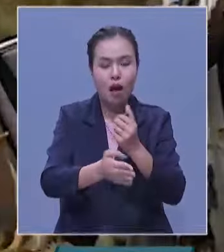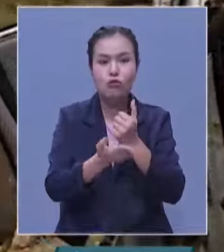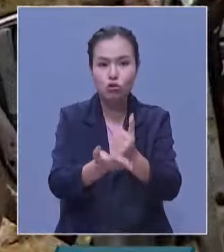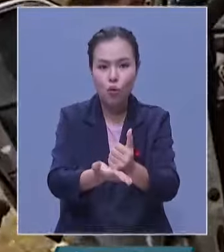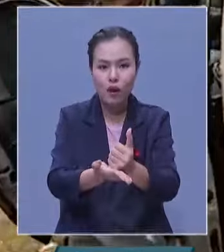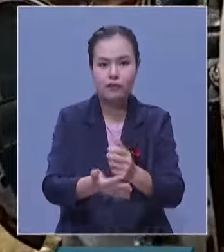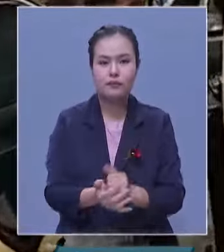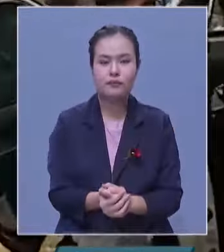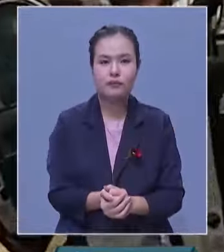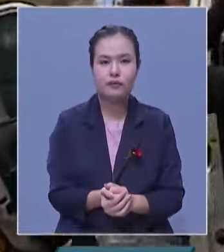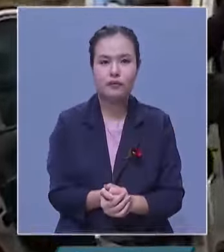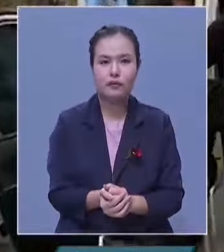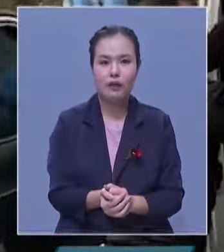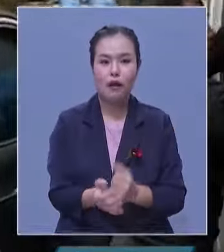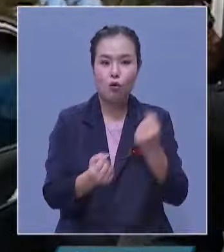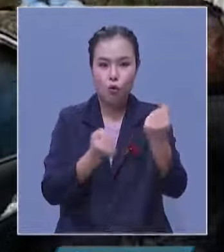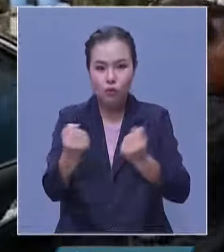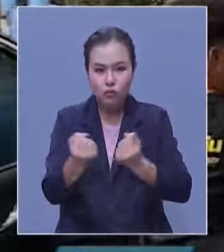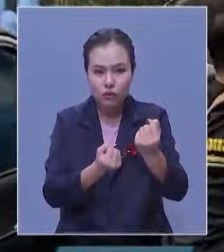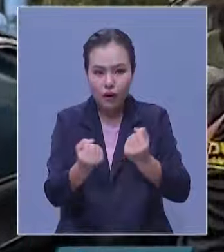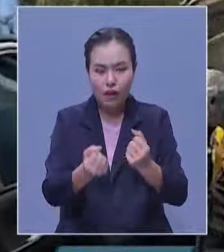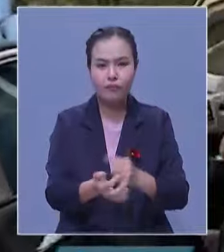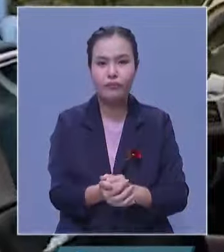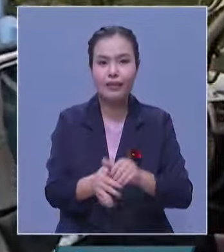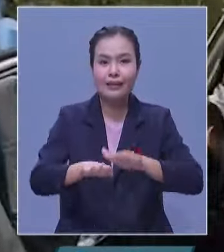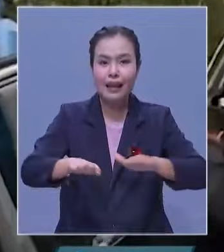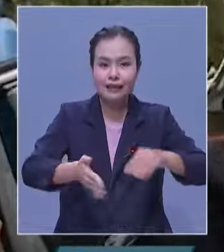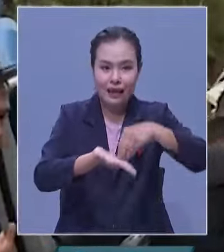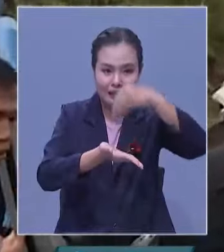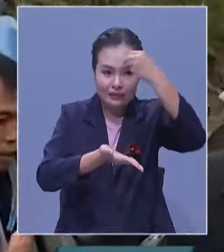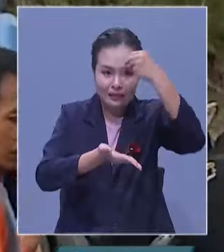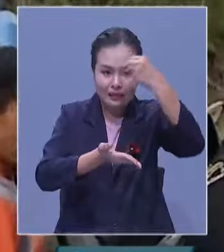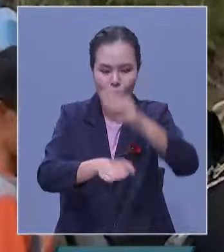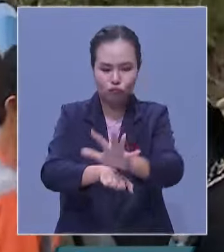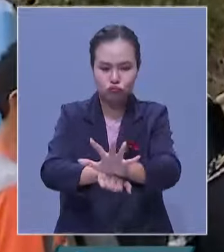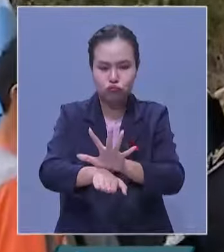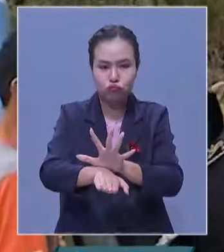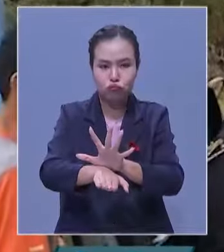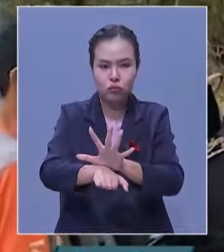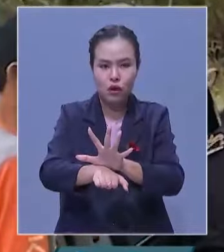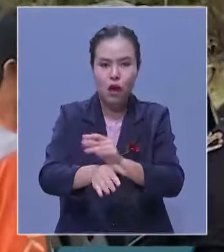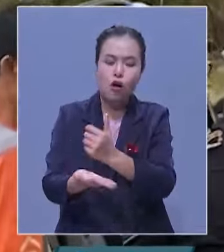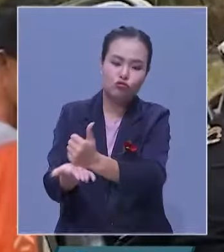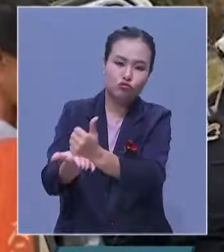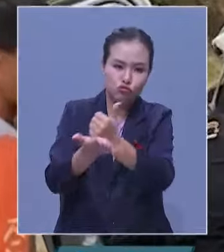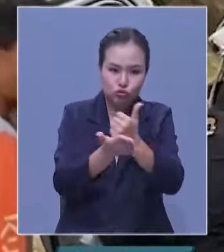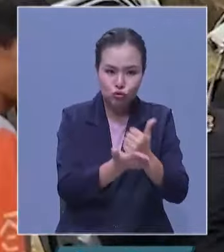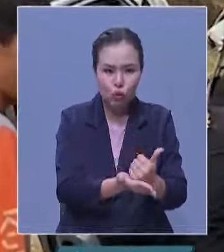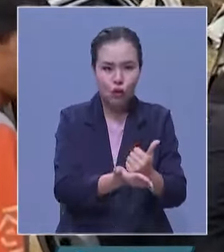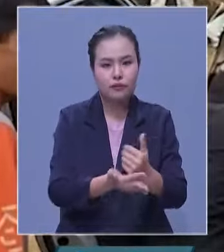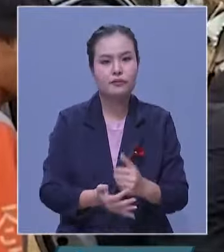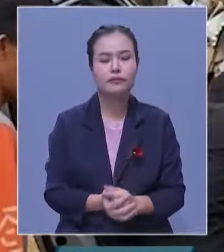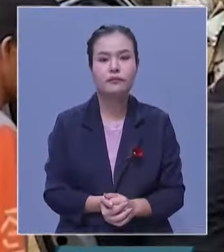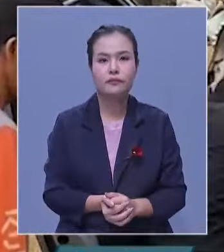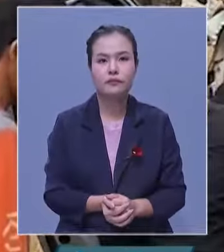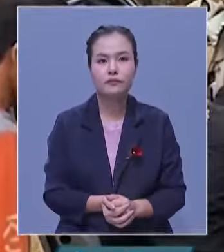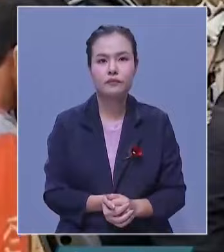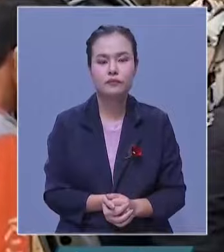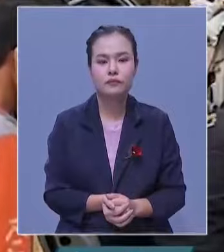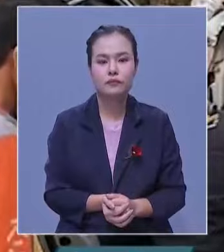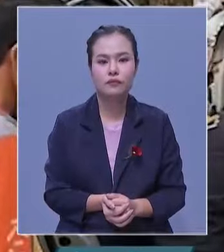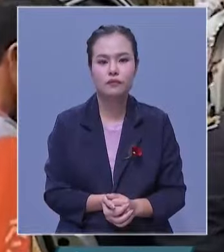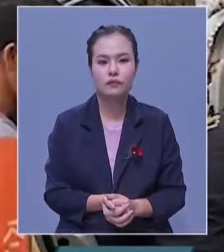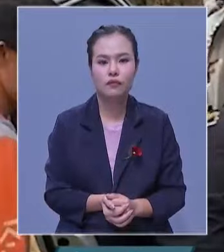ยเหลือทั้งตัวคนขับรถตู้เองรวมไปถึงนักเรียนที่ติดอยู่ในรถออกจากรถให้ได้ทีนี้เนี่ย